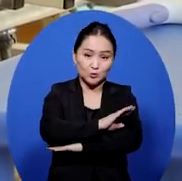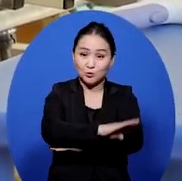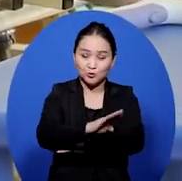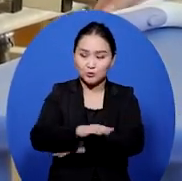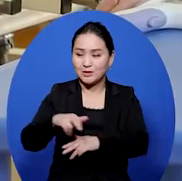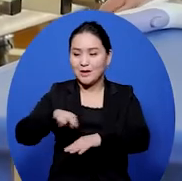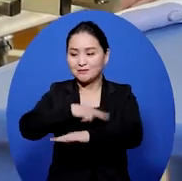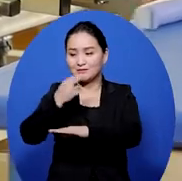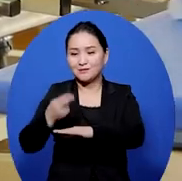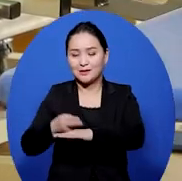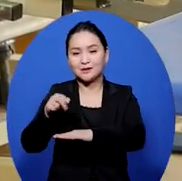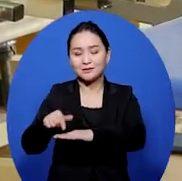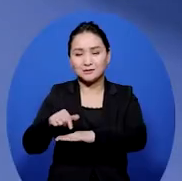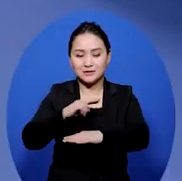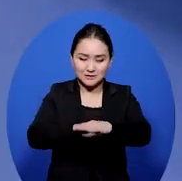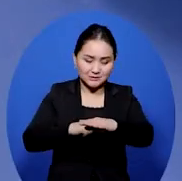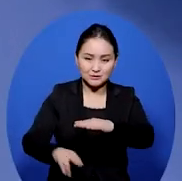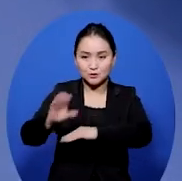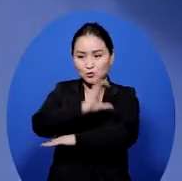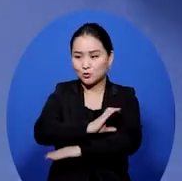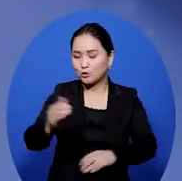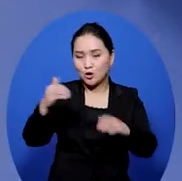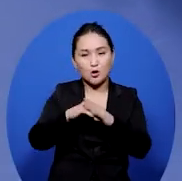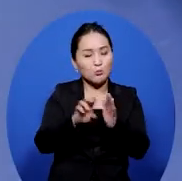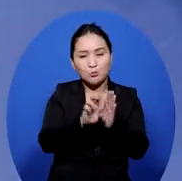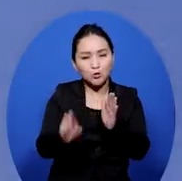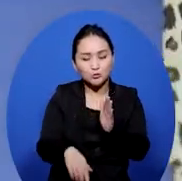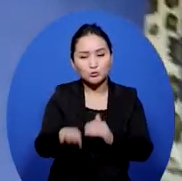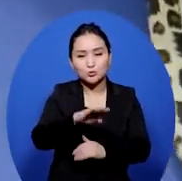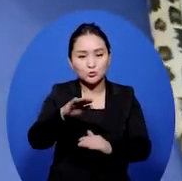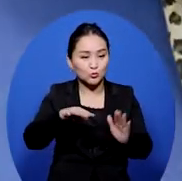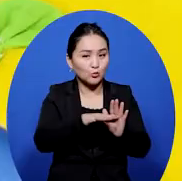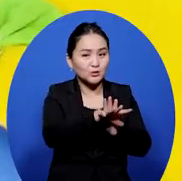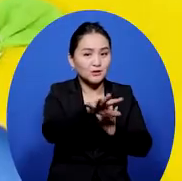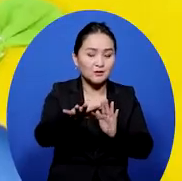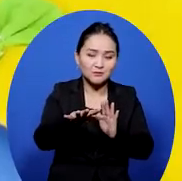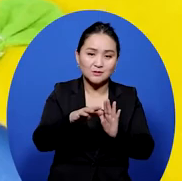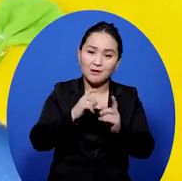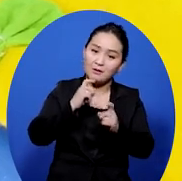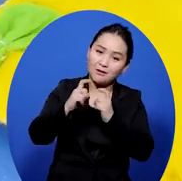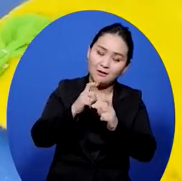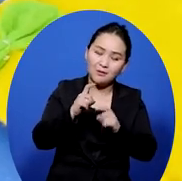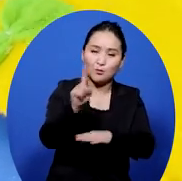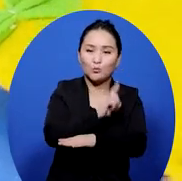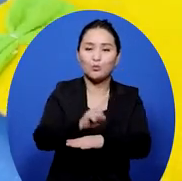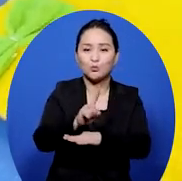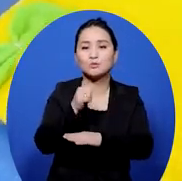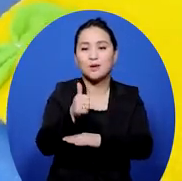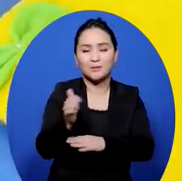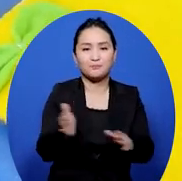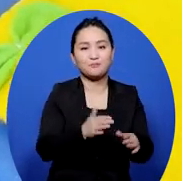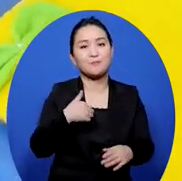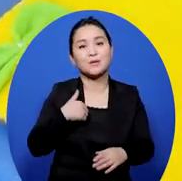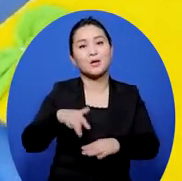аймгийн одоо цэцэрлэг сургуульд хамрагдах боломжгүй хүүхдүүд одоо хүртээмжтэйгээр ажиллаж байгаагаар маш их үр дүнтэй байгаа. За манай